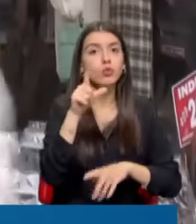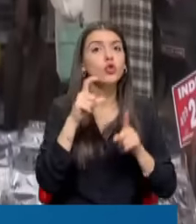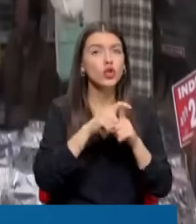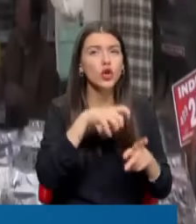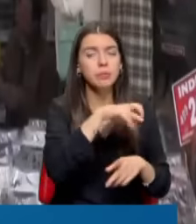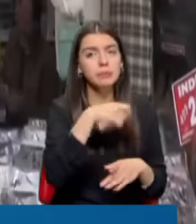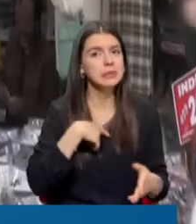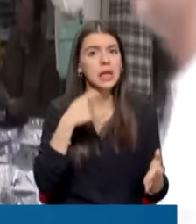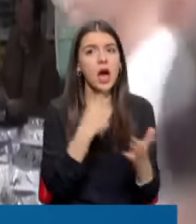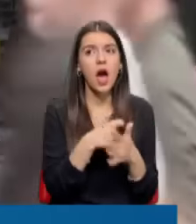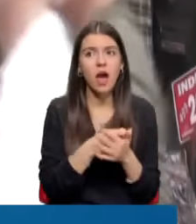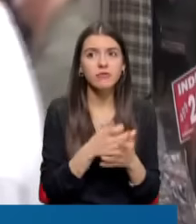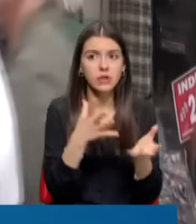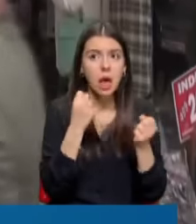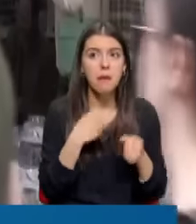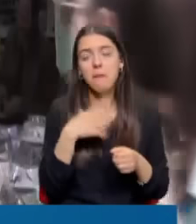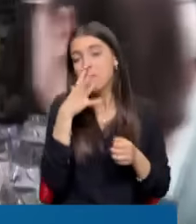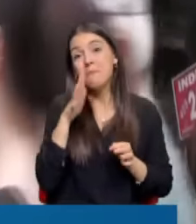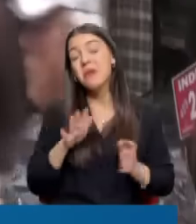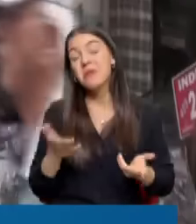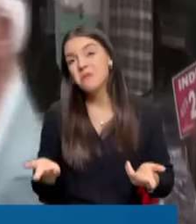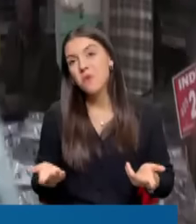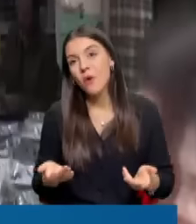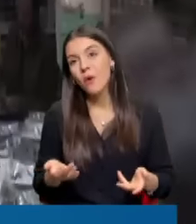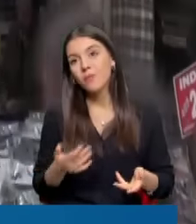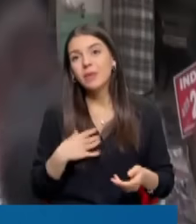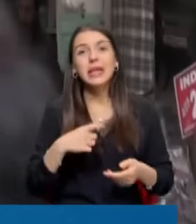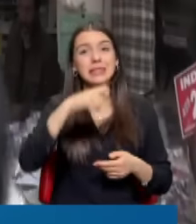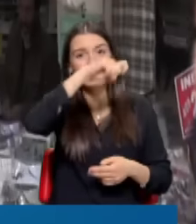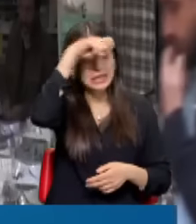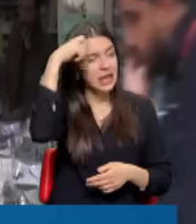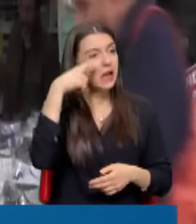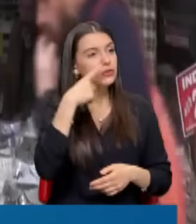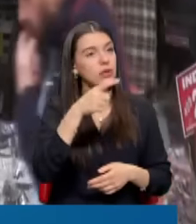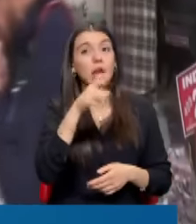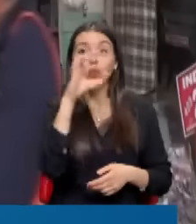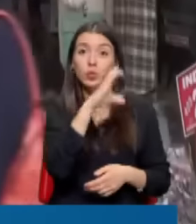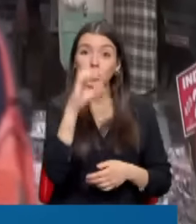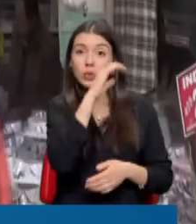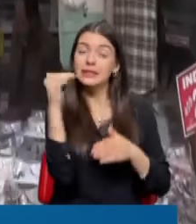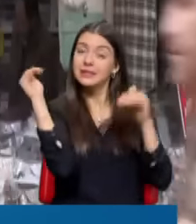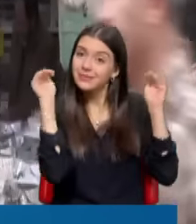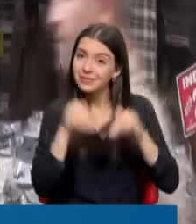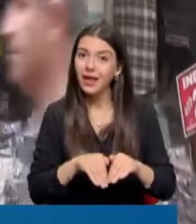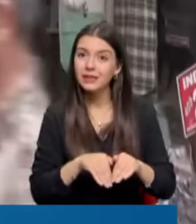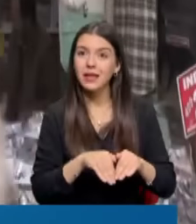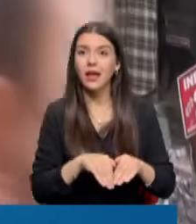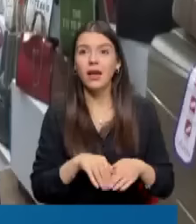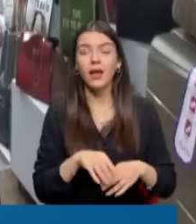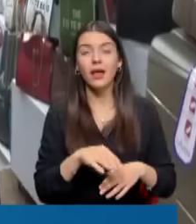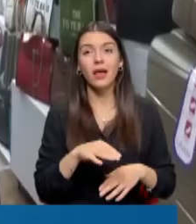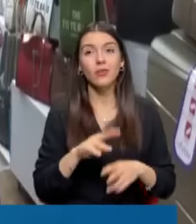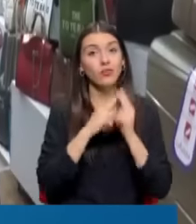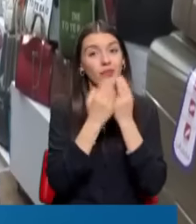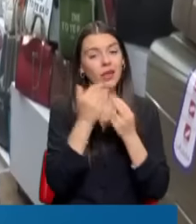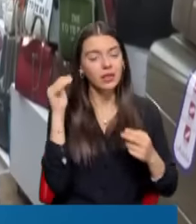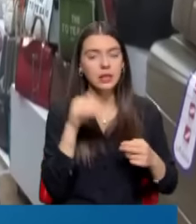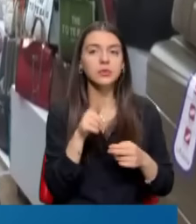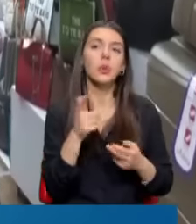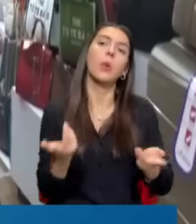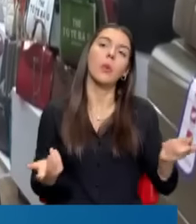bizden alışveriş yapma şeylerini bekleyemiyoruz. Biz de yazın işte turistler falan gelirse yurt dışından seyahat edenlerle bir şeyler yapmaya çalışıyoruz. Sifta